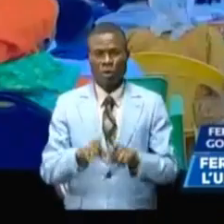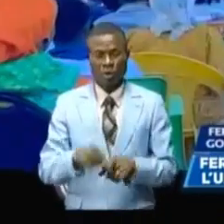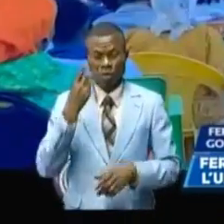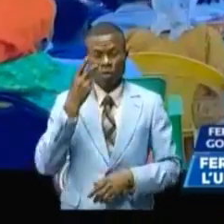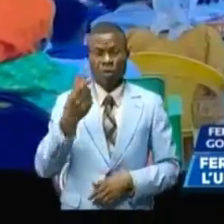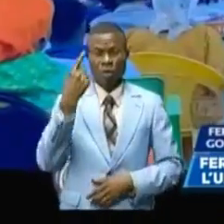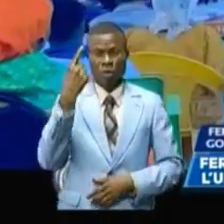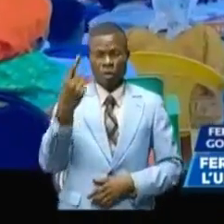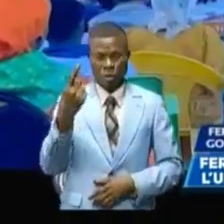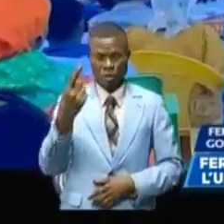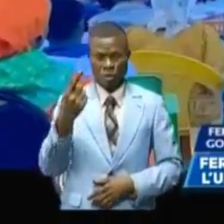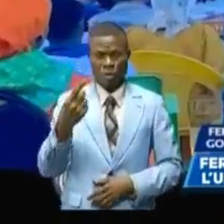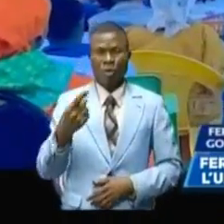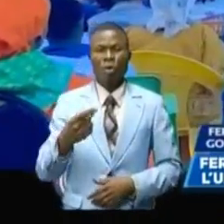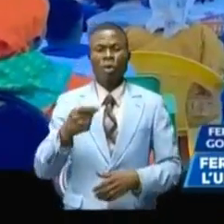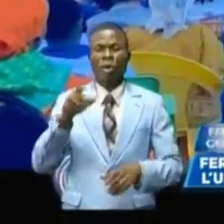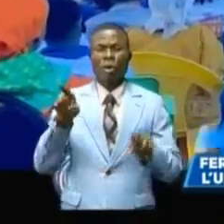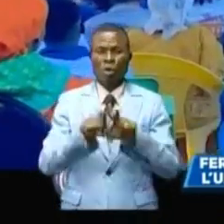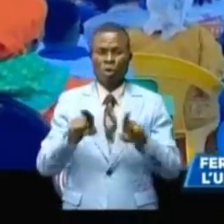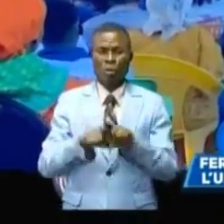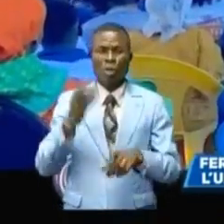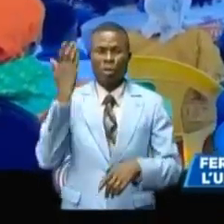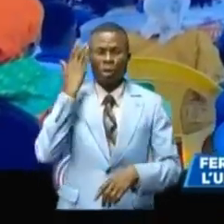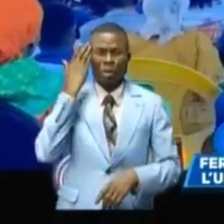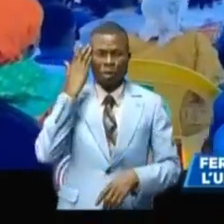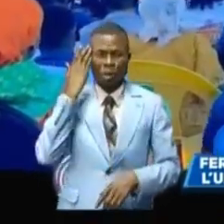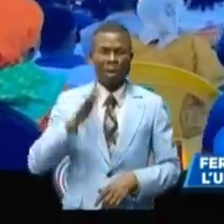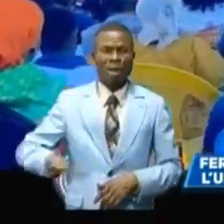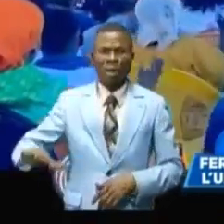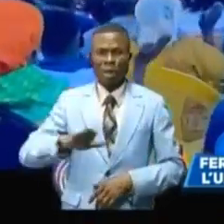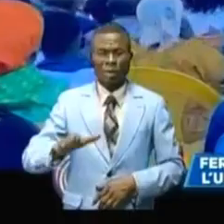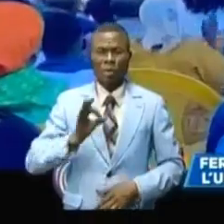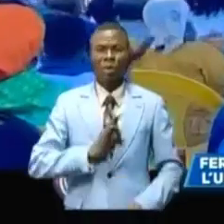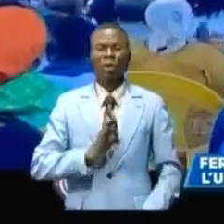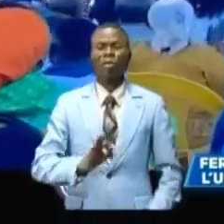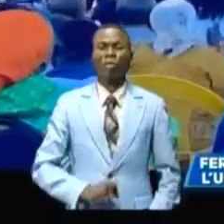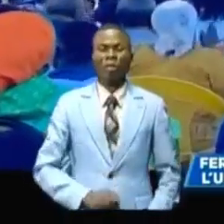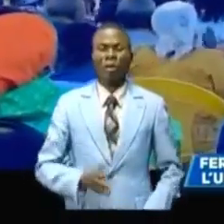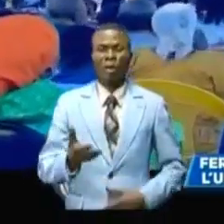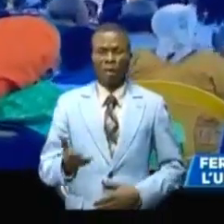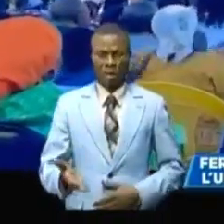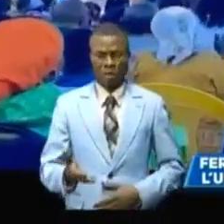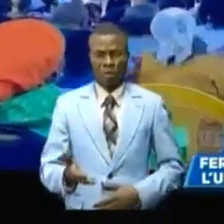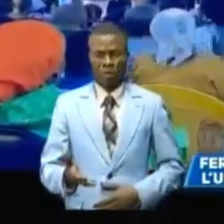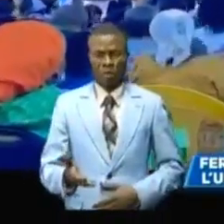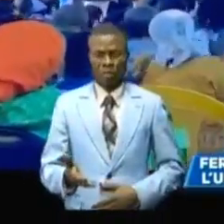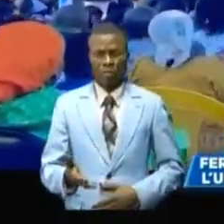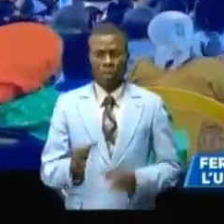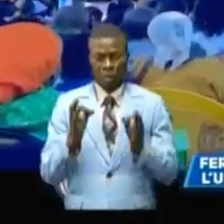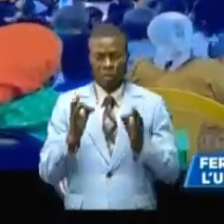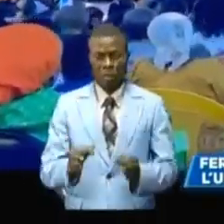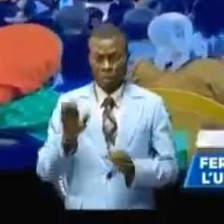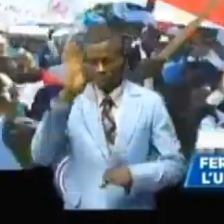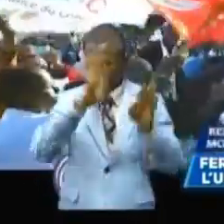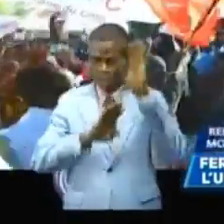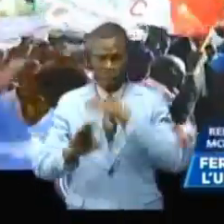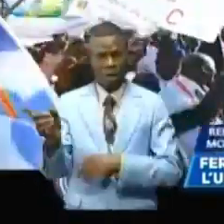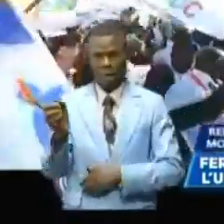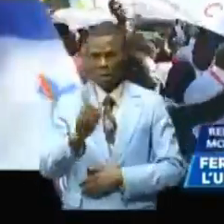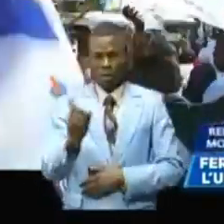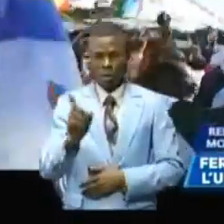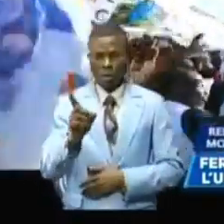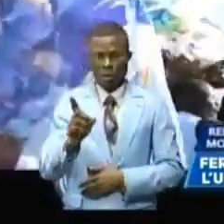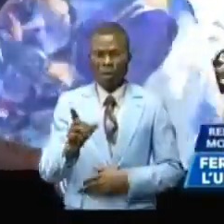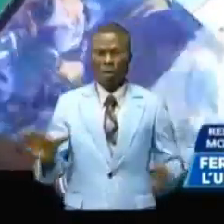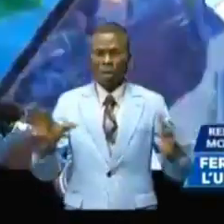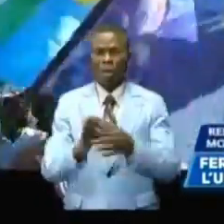vision, celle du père de la nation, notre papa Félix-Antoine Tshisekedi. Ne soyons pas distraits, à